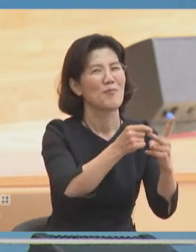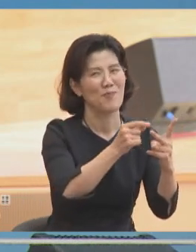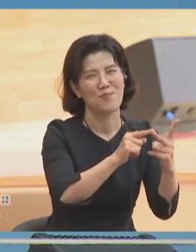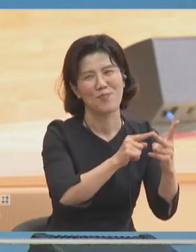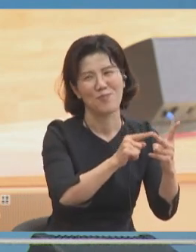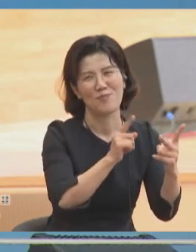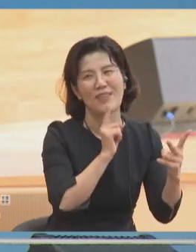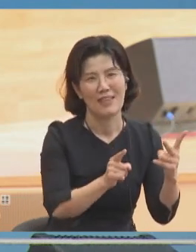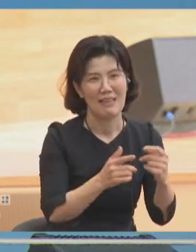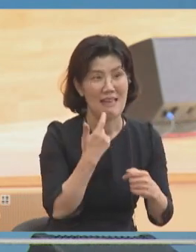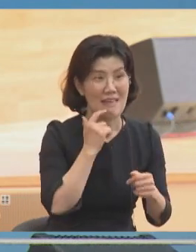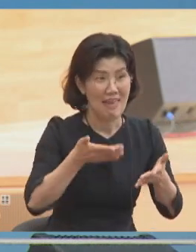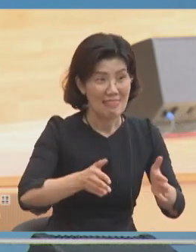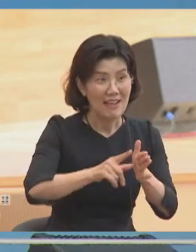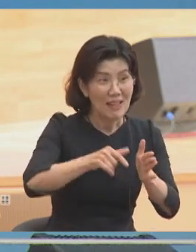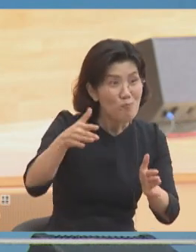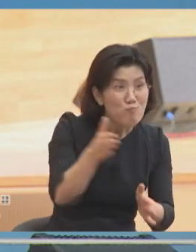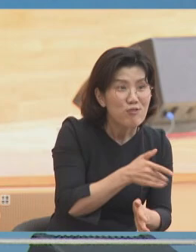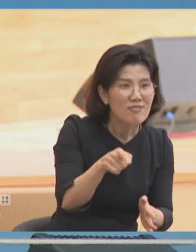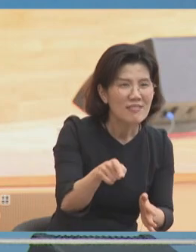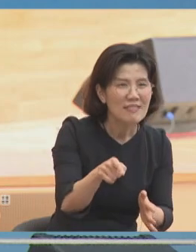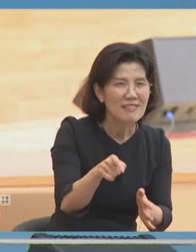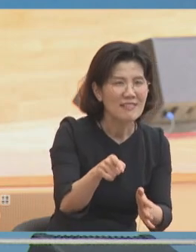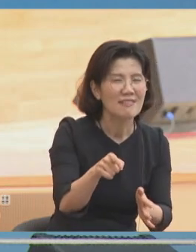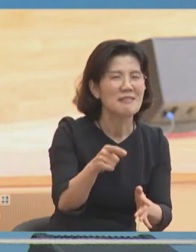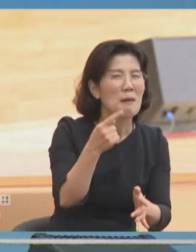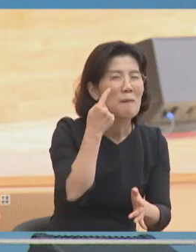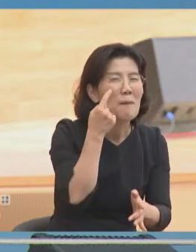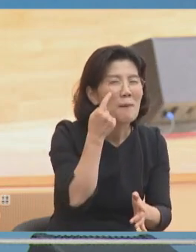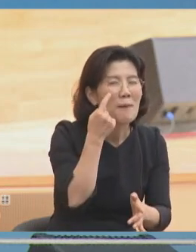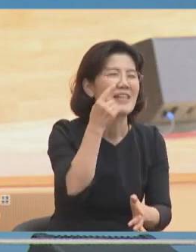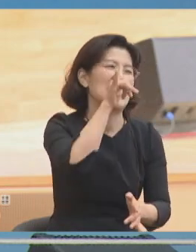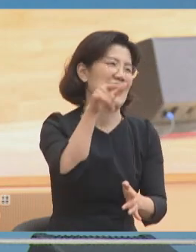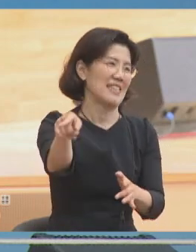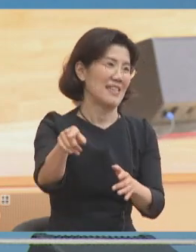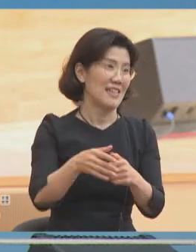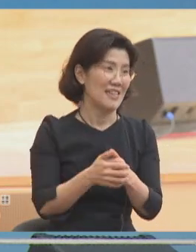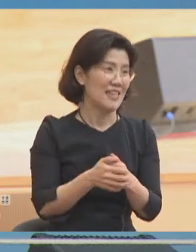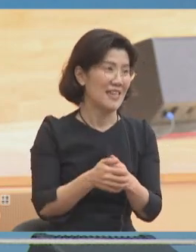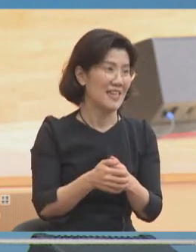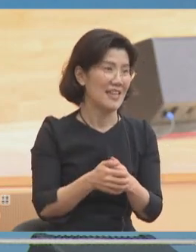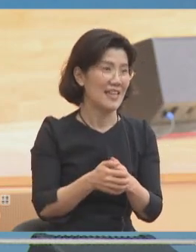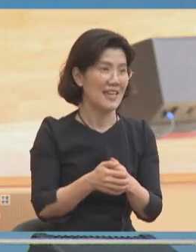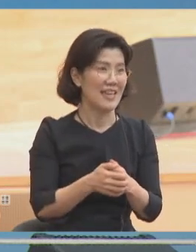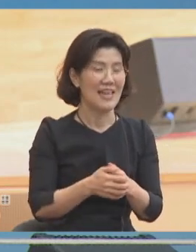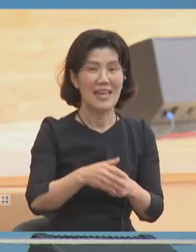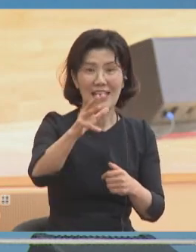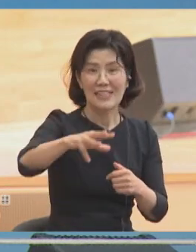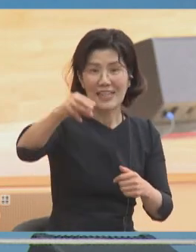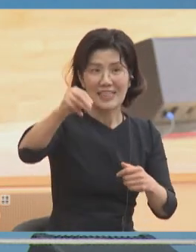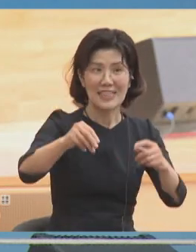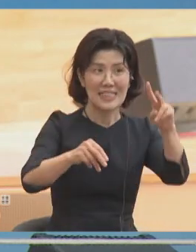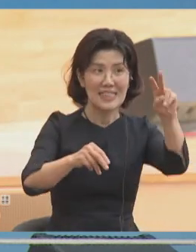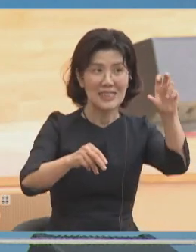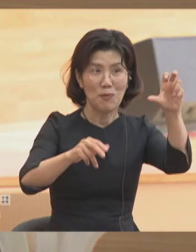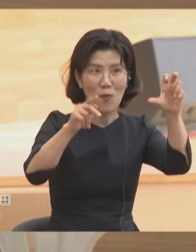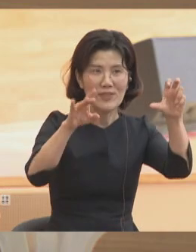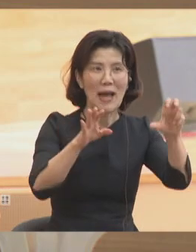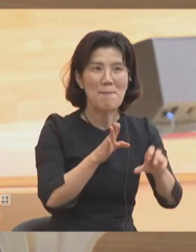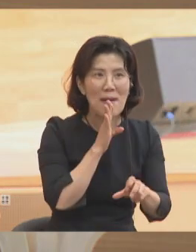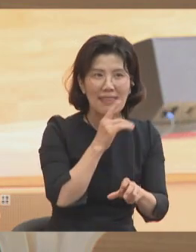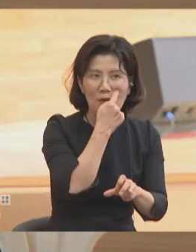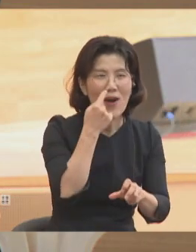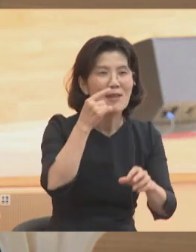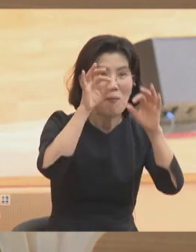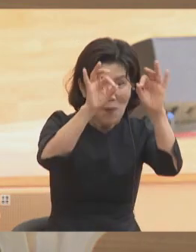성품은 태어날 때부터 그 싹이 조짐이 보이기 시작했어요 우리 정말 일지 창세기 25장 21절 22절